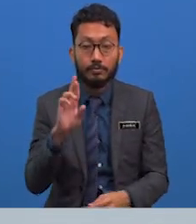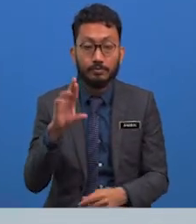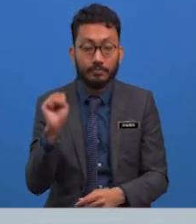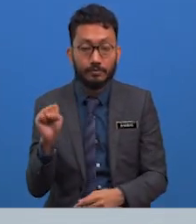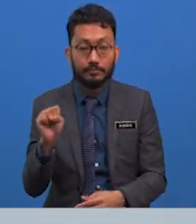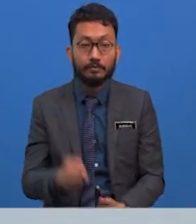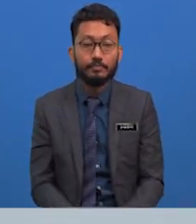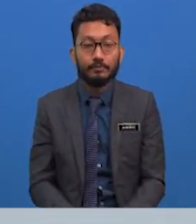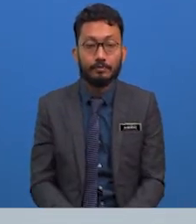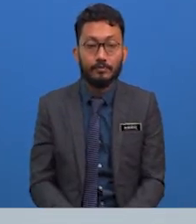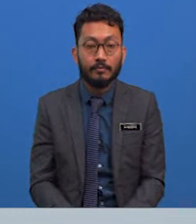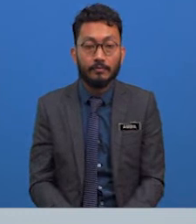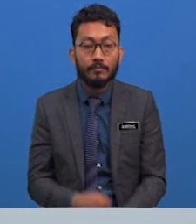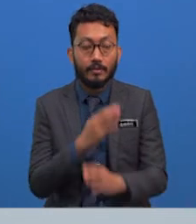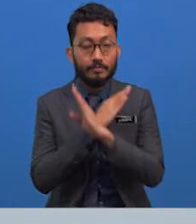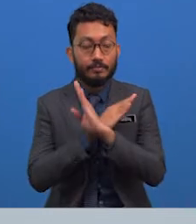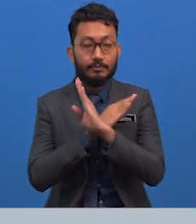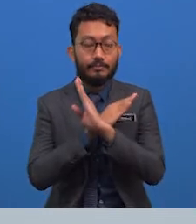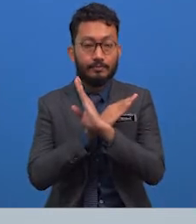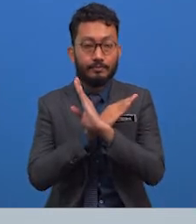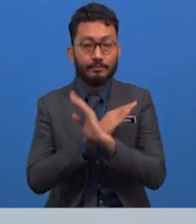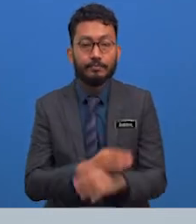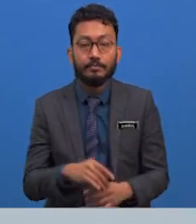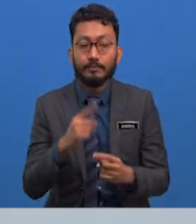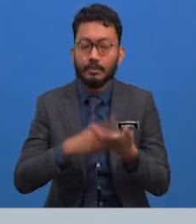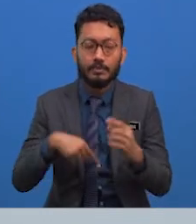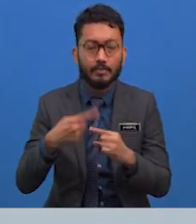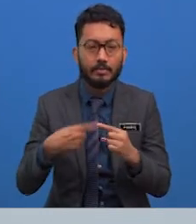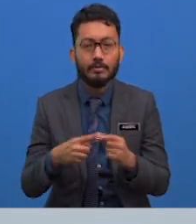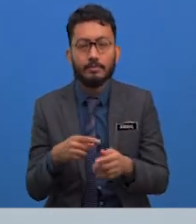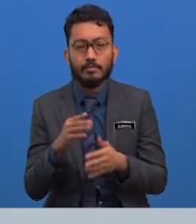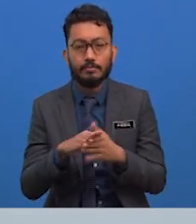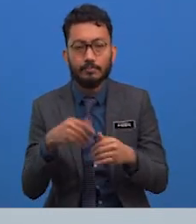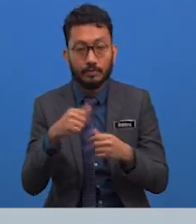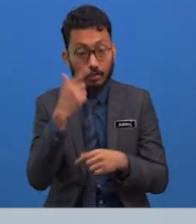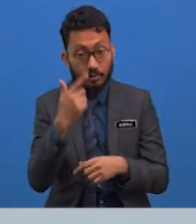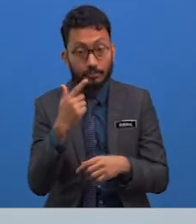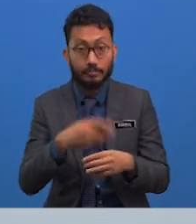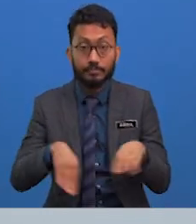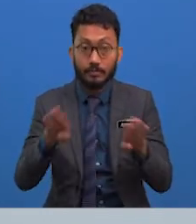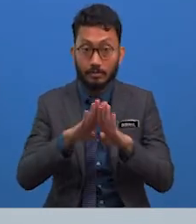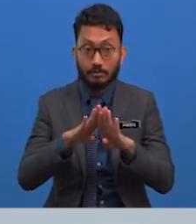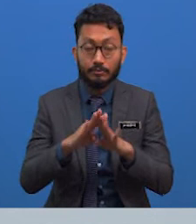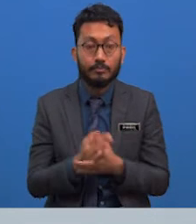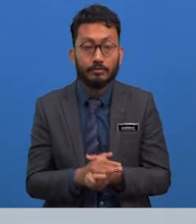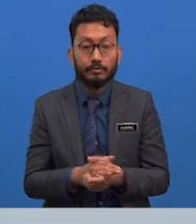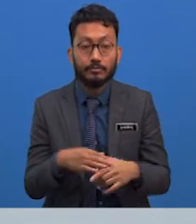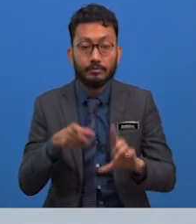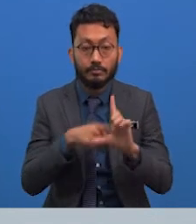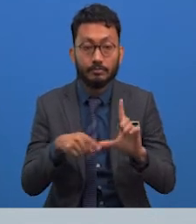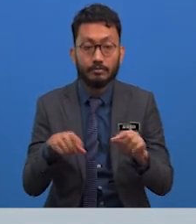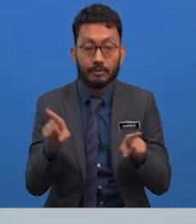RS agar bersilang. Apabila bersilang, dapat dilihat bahawa sudut sepadan